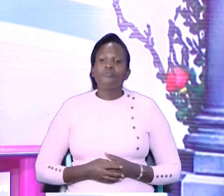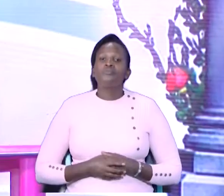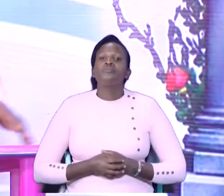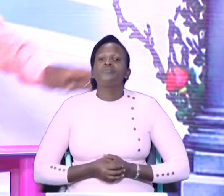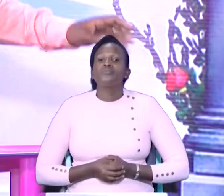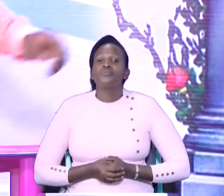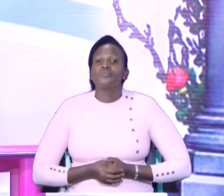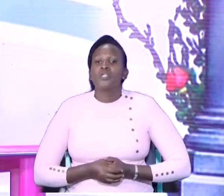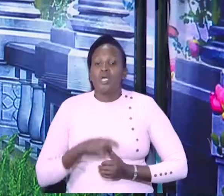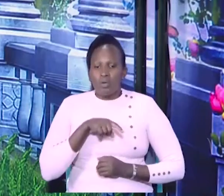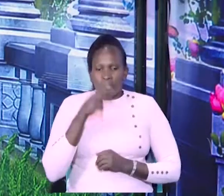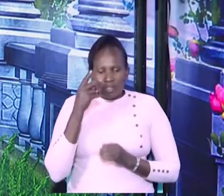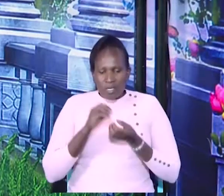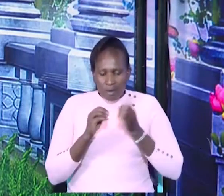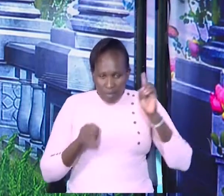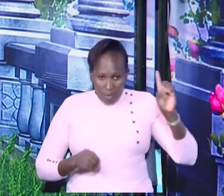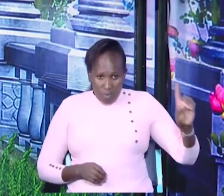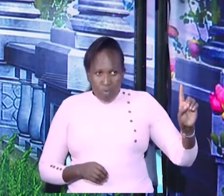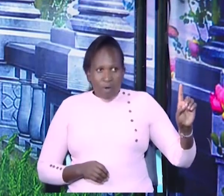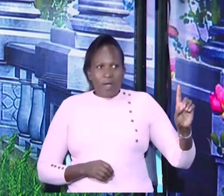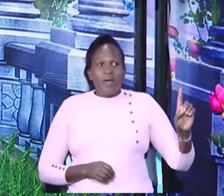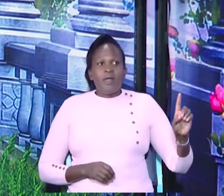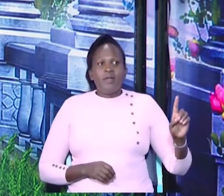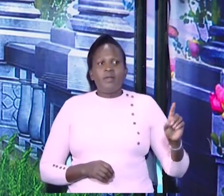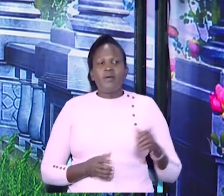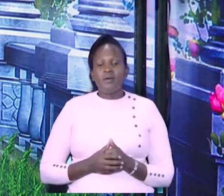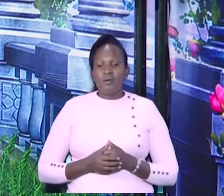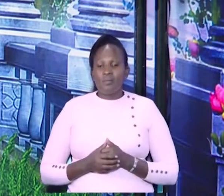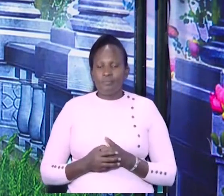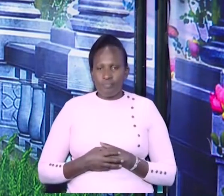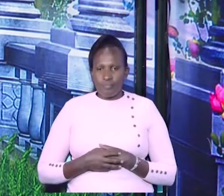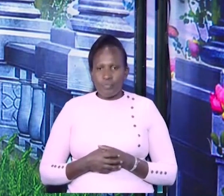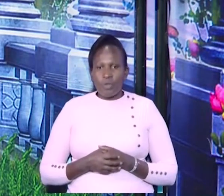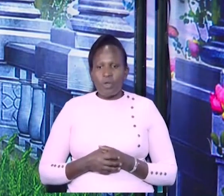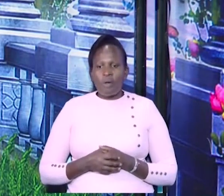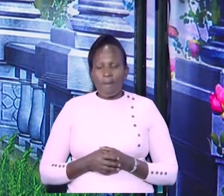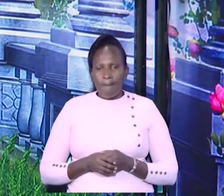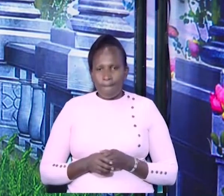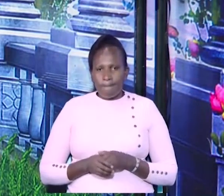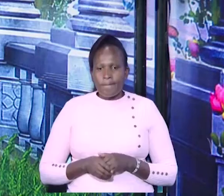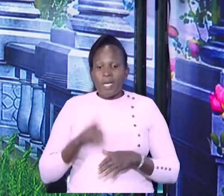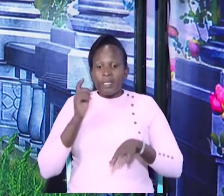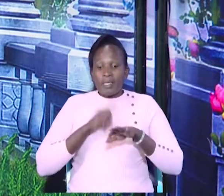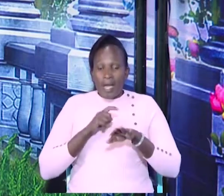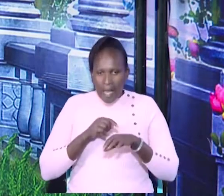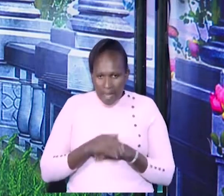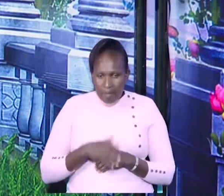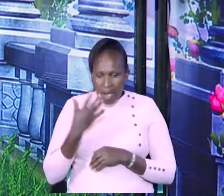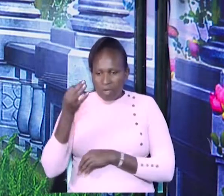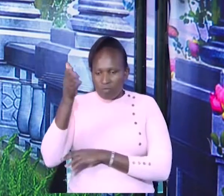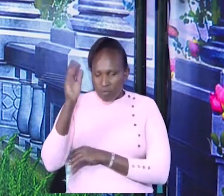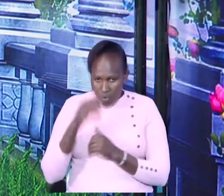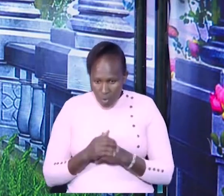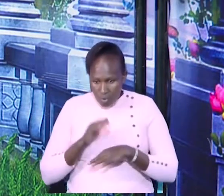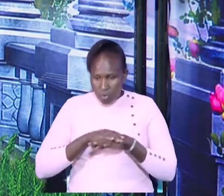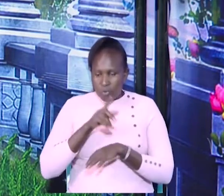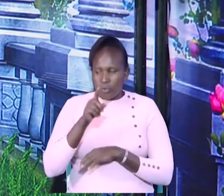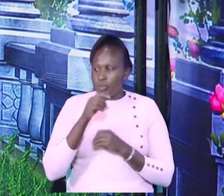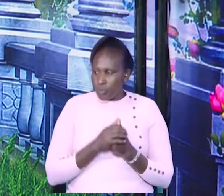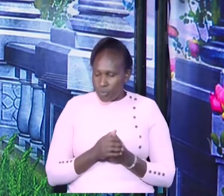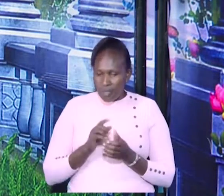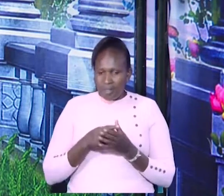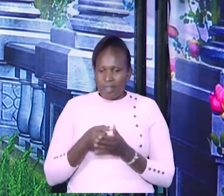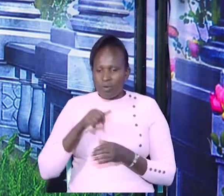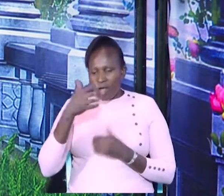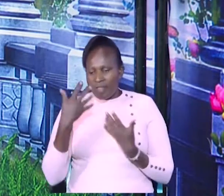it is the hand of God upon you. Na tunaona number one, able to make impossible things become possible. Wakati mkono wa Mungu uko juu yako,